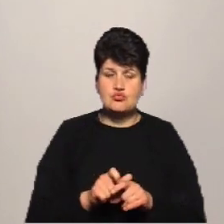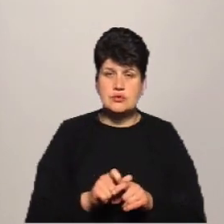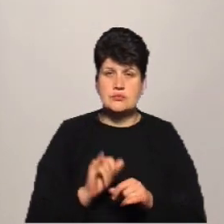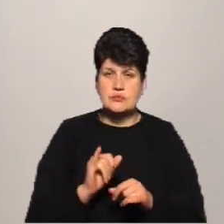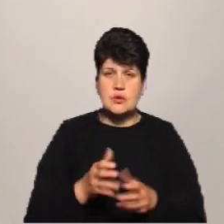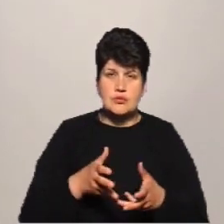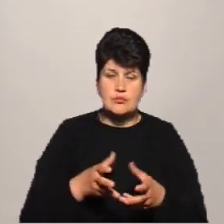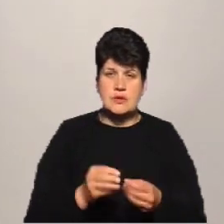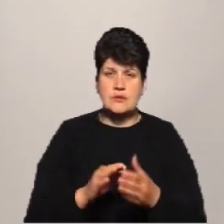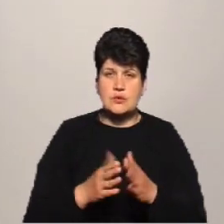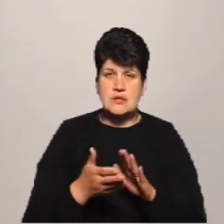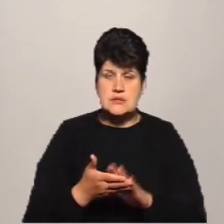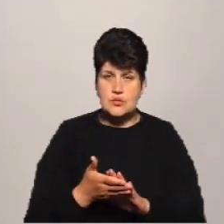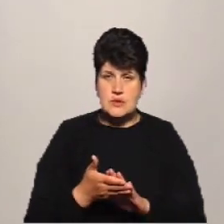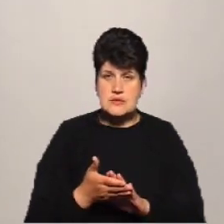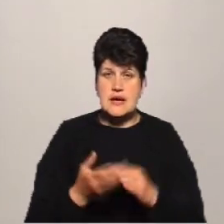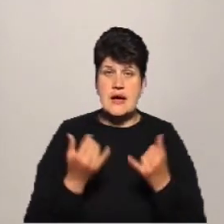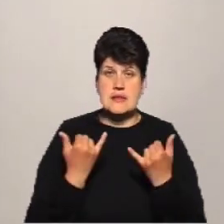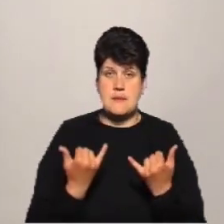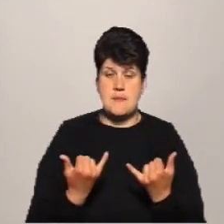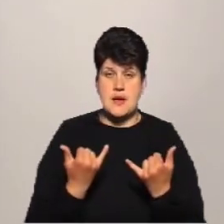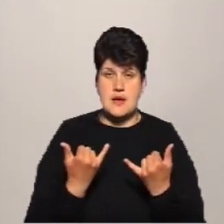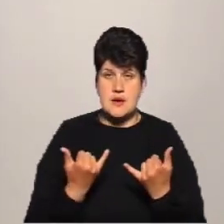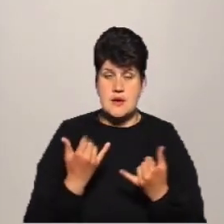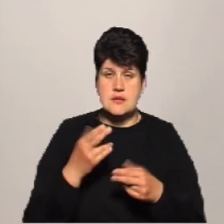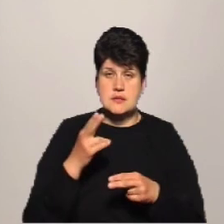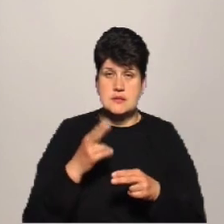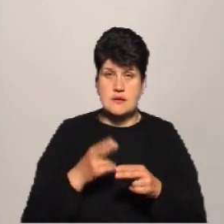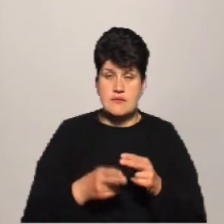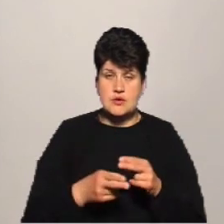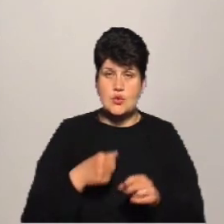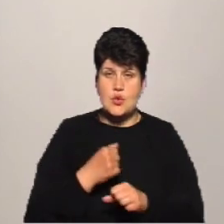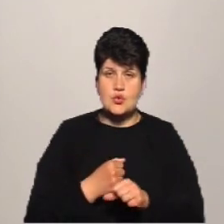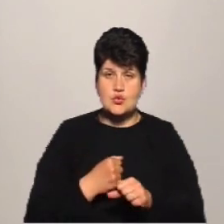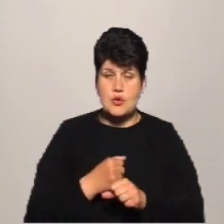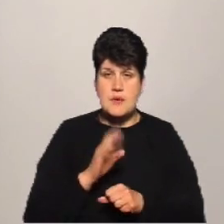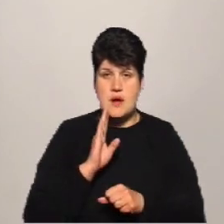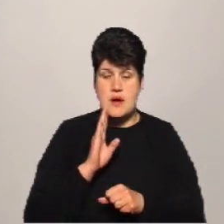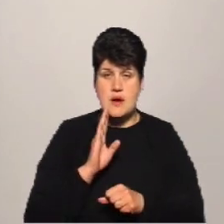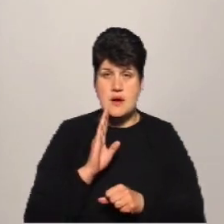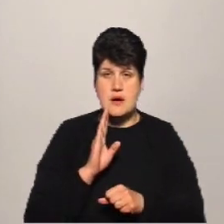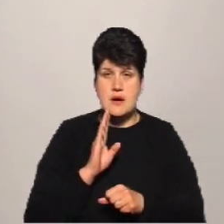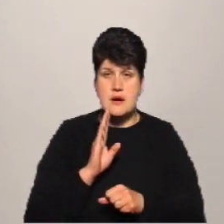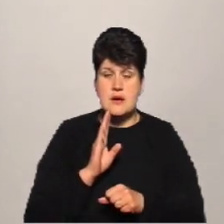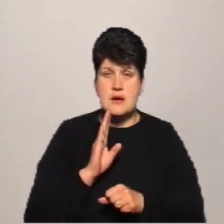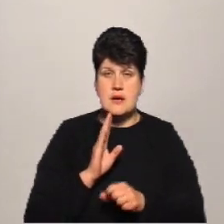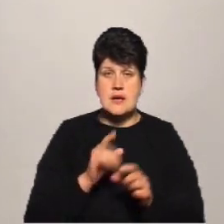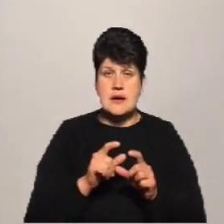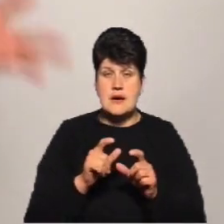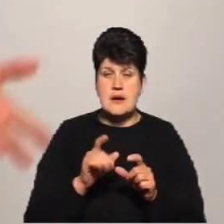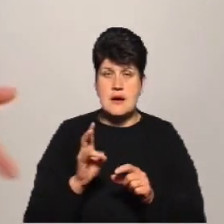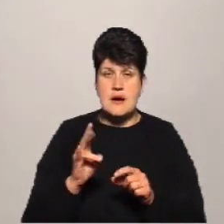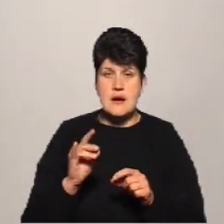ситуацію. А тепер завершується розробка рамкового закону. Тобто